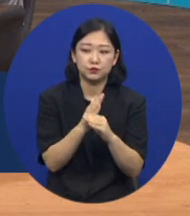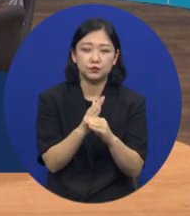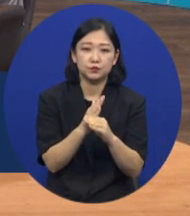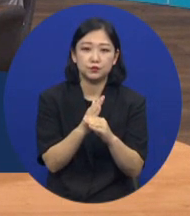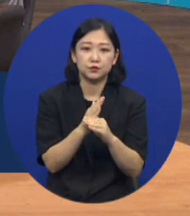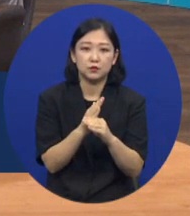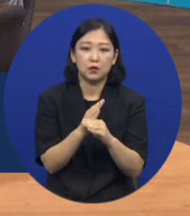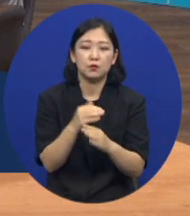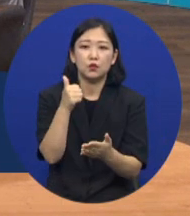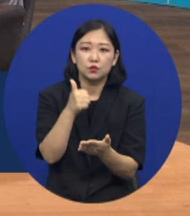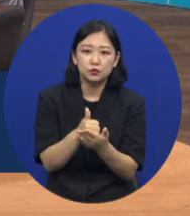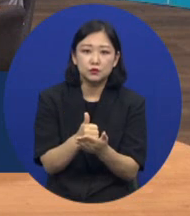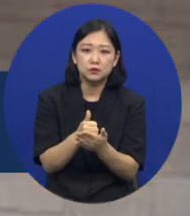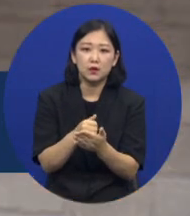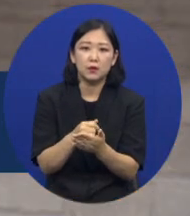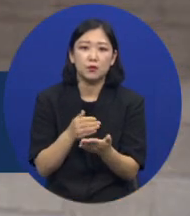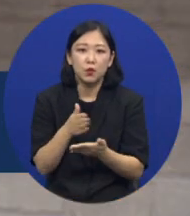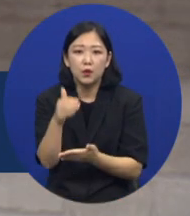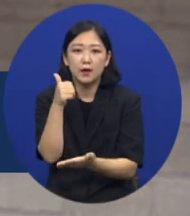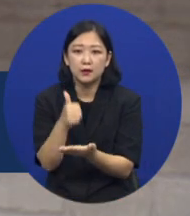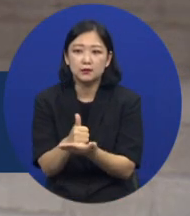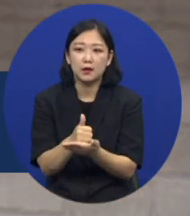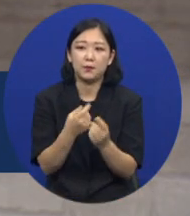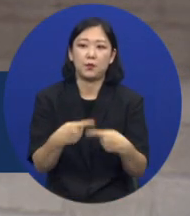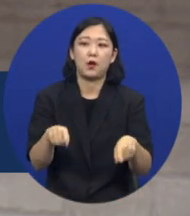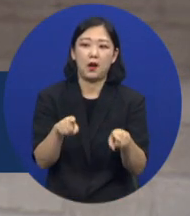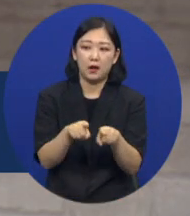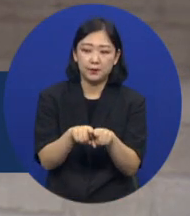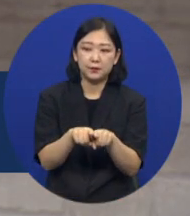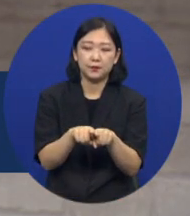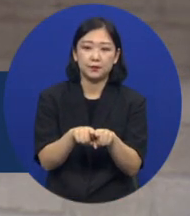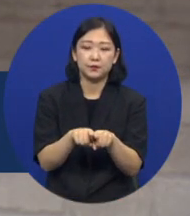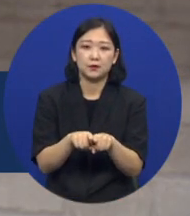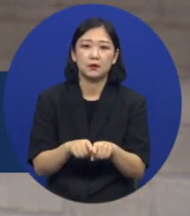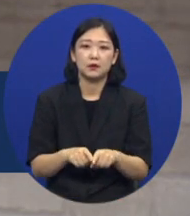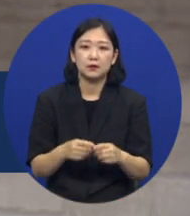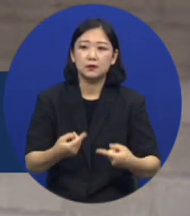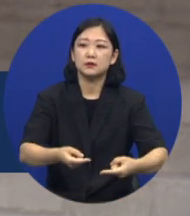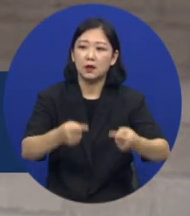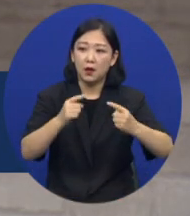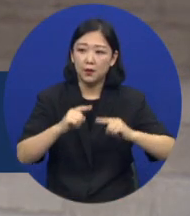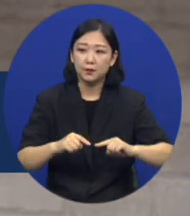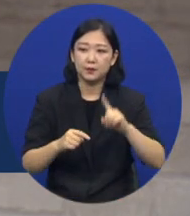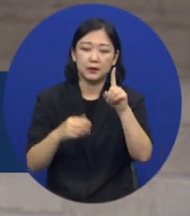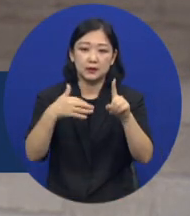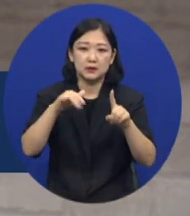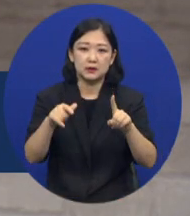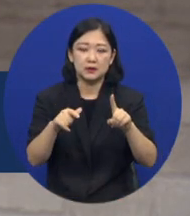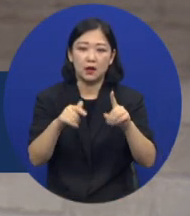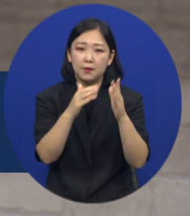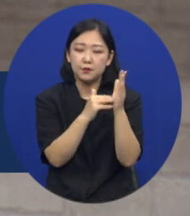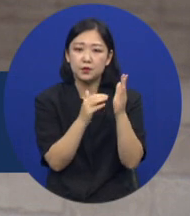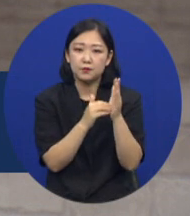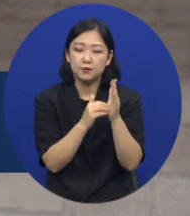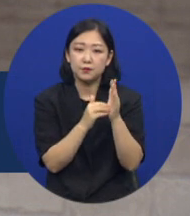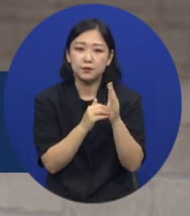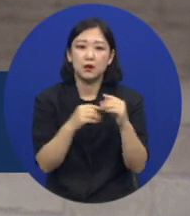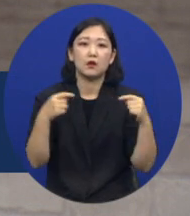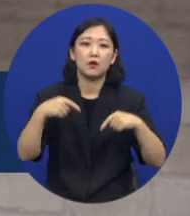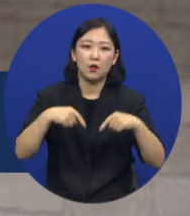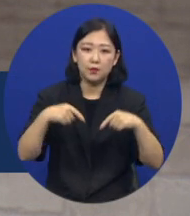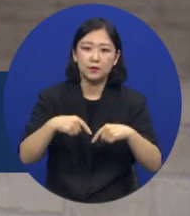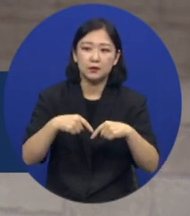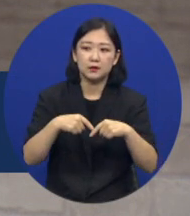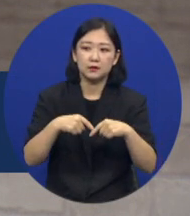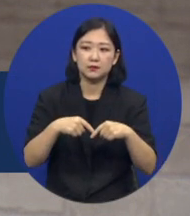국장 과장 들과 함께 우리의 원내 지도부와 제주도 국회의원들이 참여하는 1차 비공식적인 당정 협의회는 저희들이